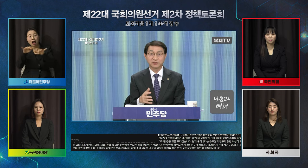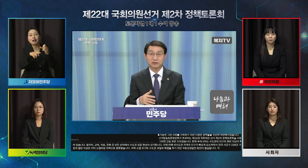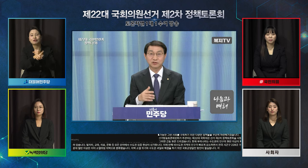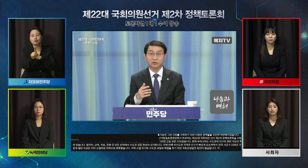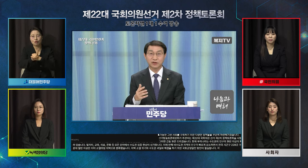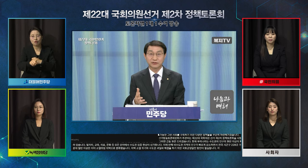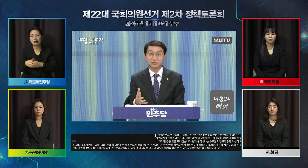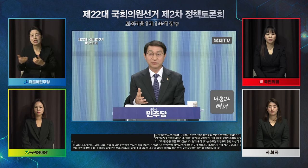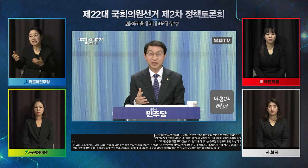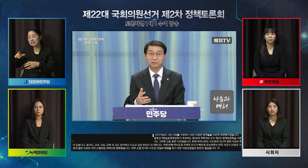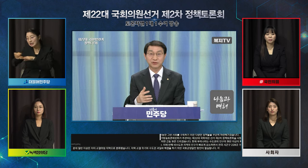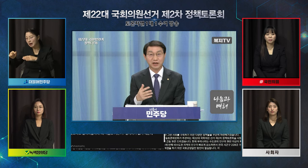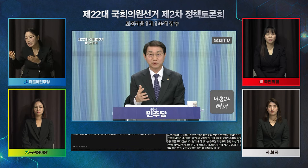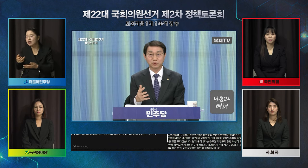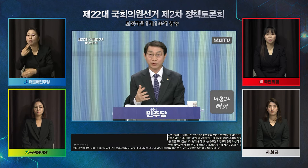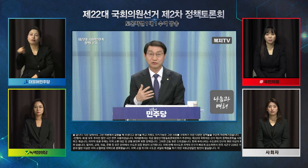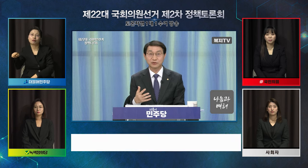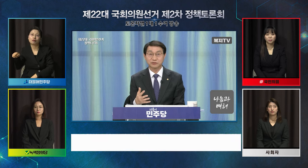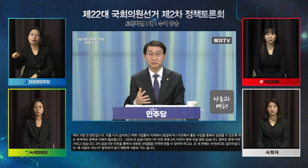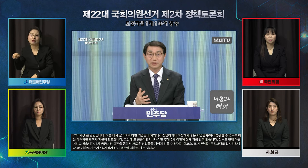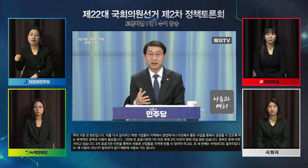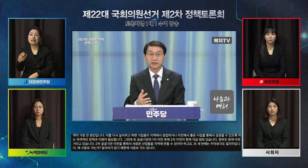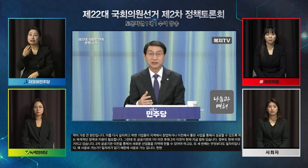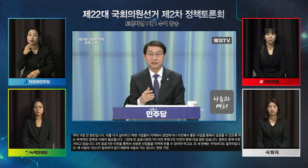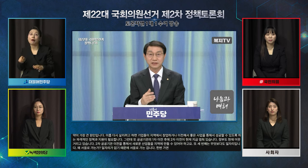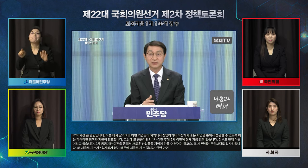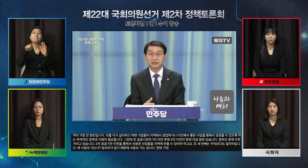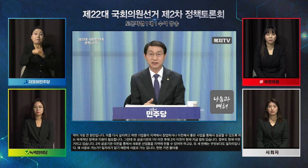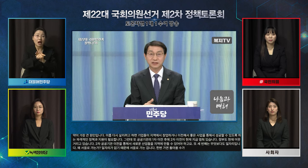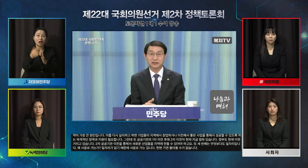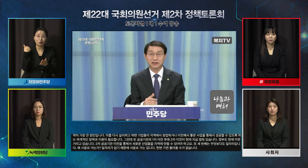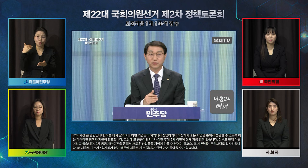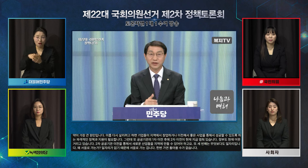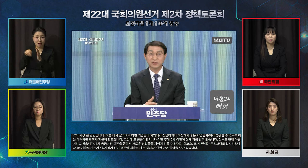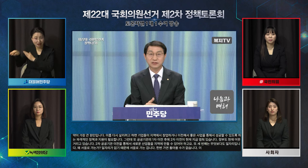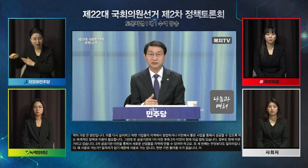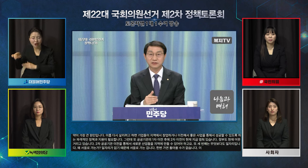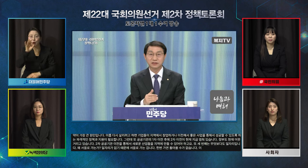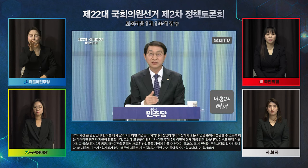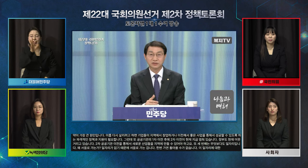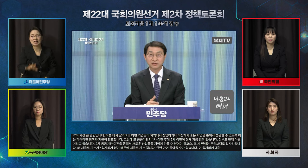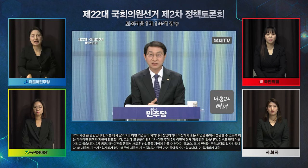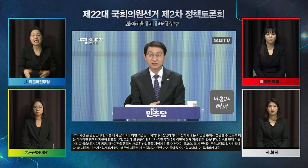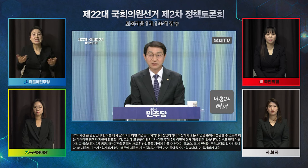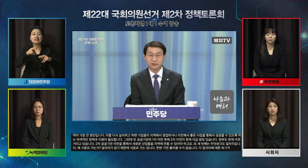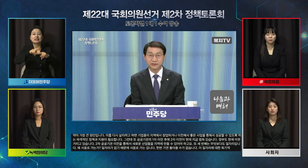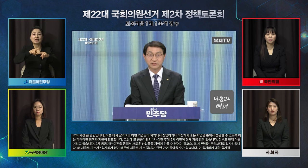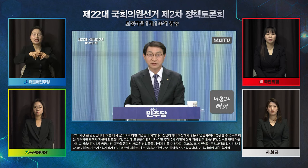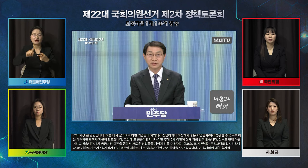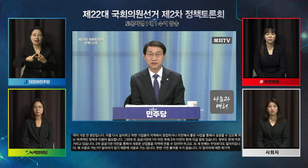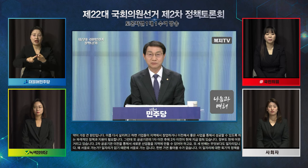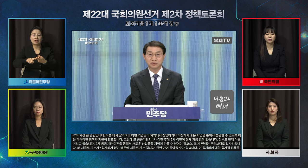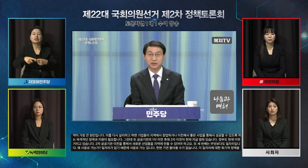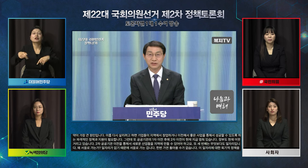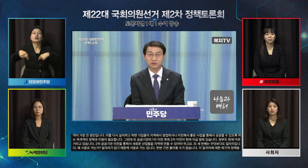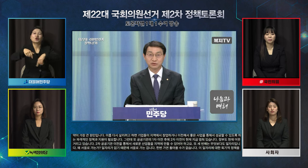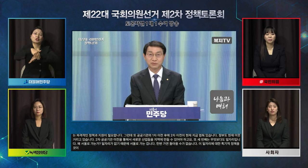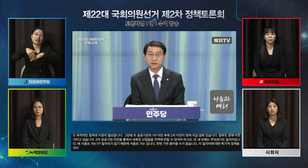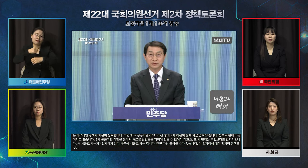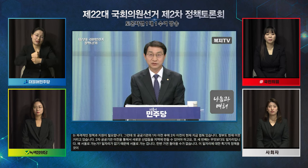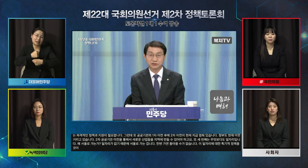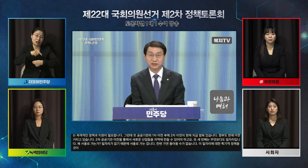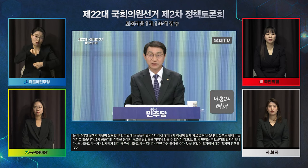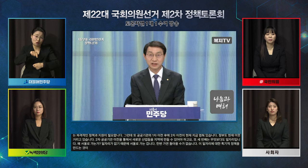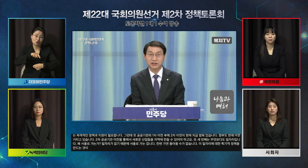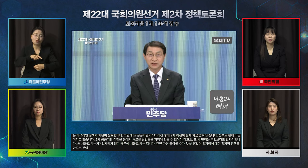일자리가 없기 때문에 서울로 가는 겁니다. 한 번 가면 돌아올 수가 없습니다. 이 일자리에 대한 획기적 정책을 만드는 것이 민주당의